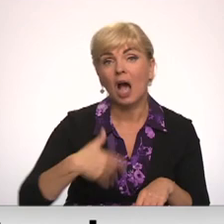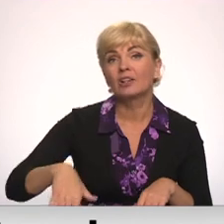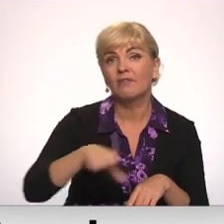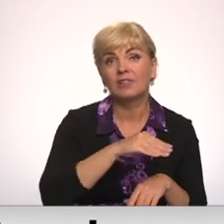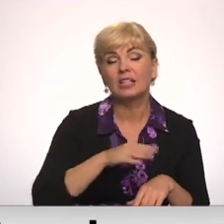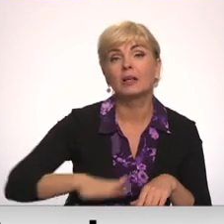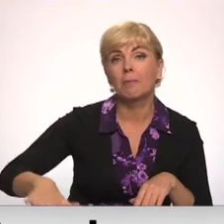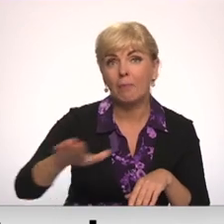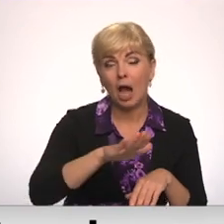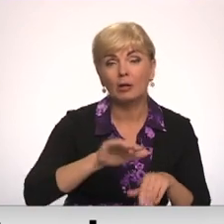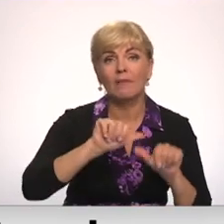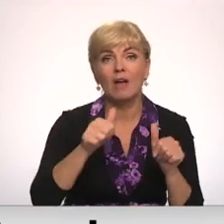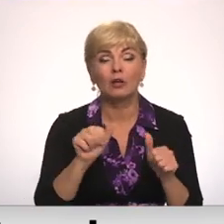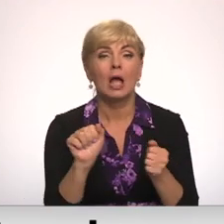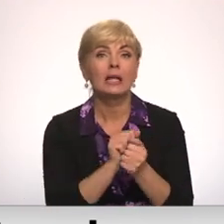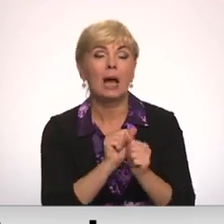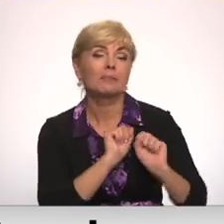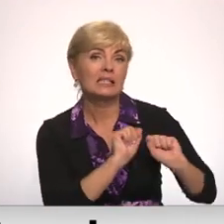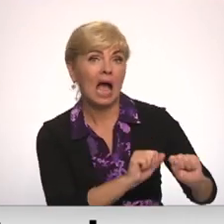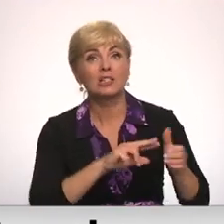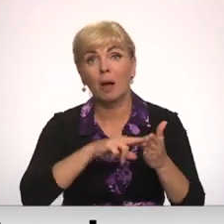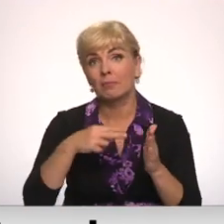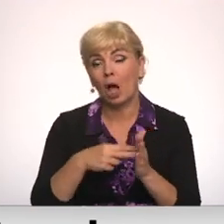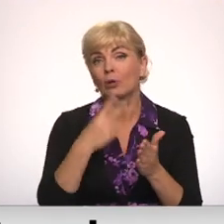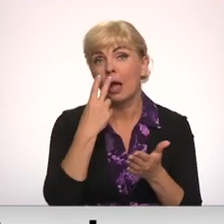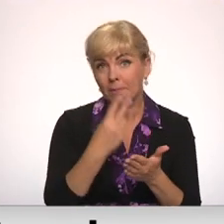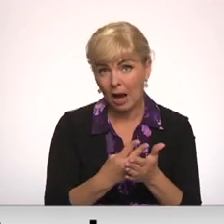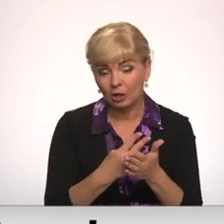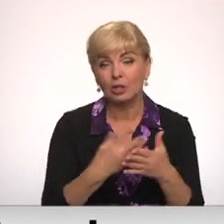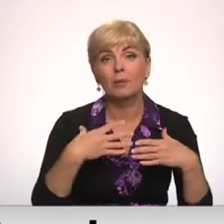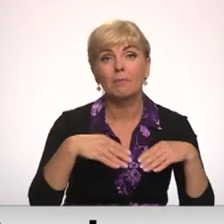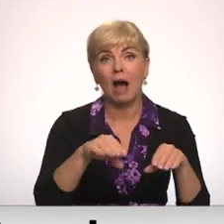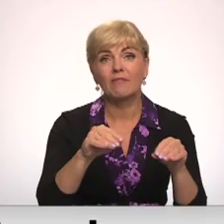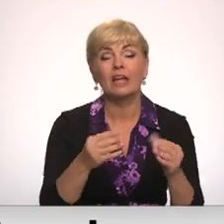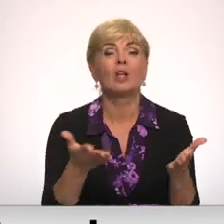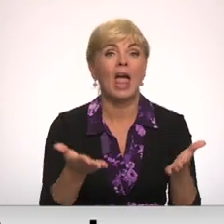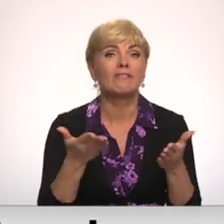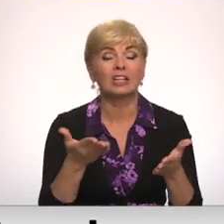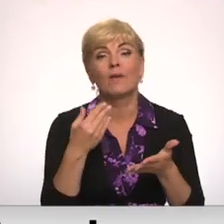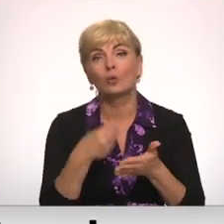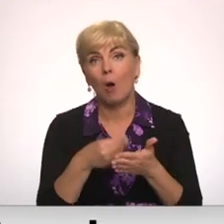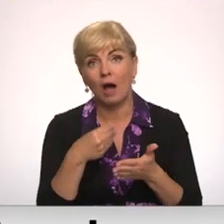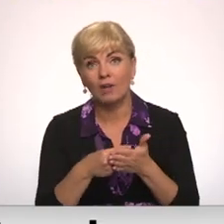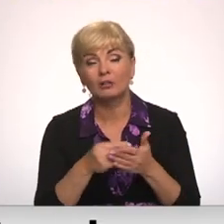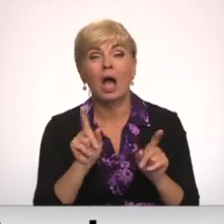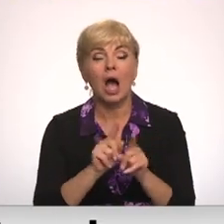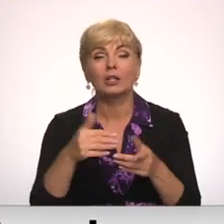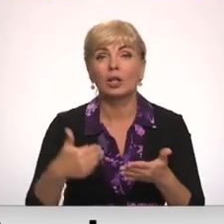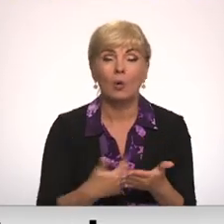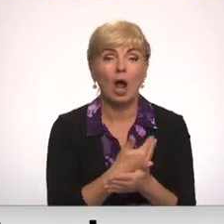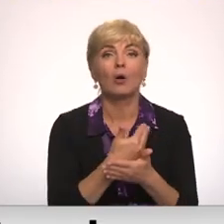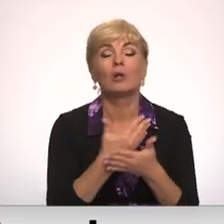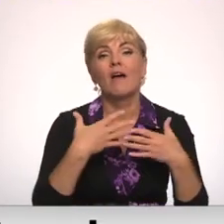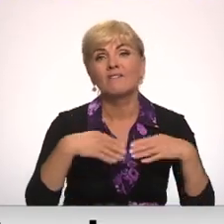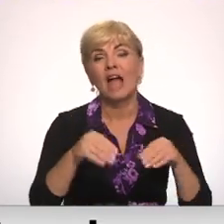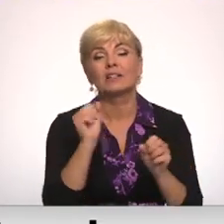parkam taps jauns dabas aizsardzības plāns, kurā paredzēts gan jau padarītā efektivitātes novērtējums, gan no jauna veicamie